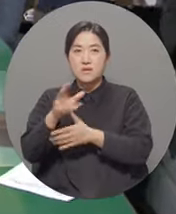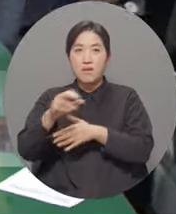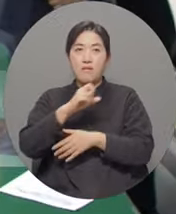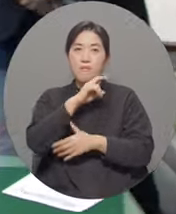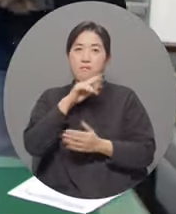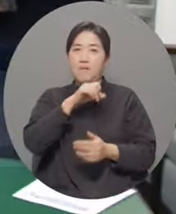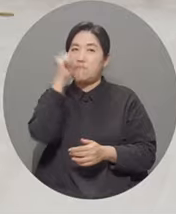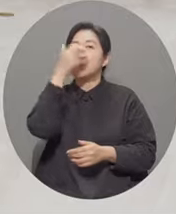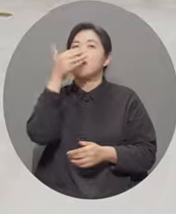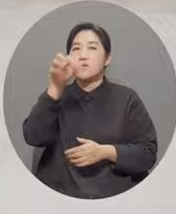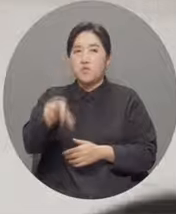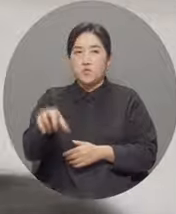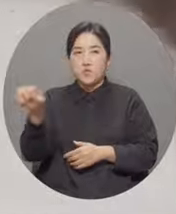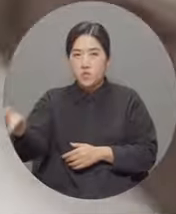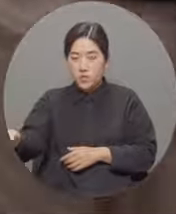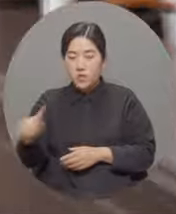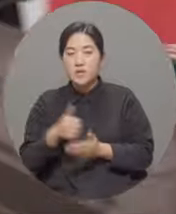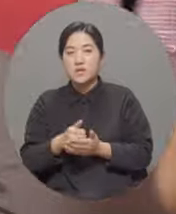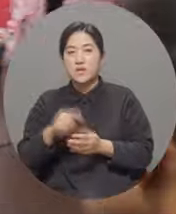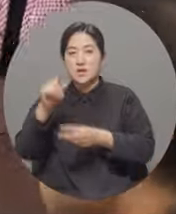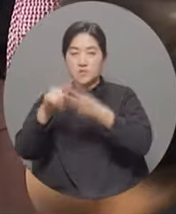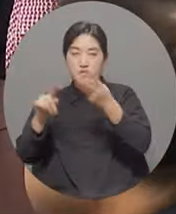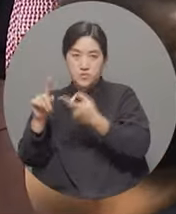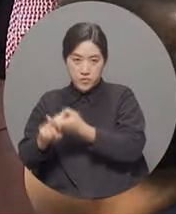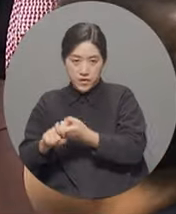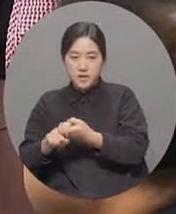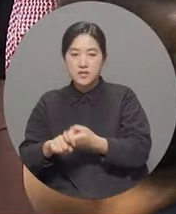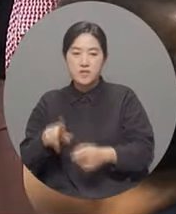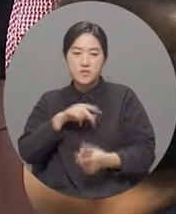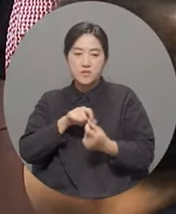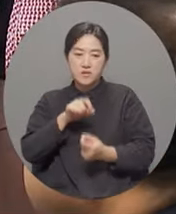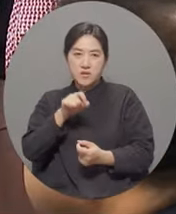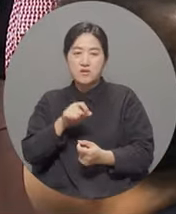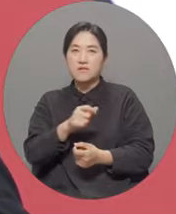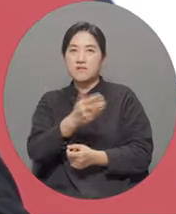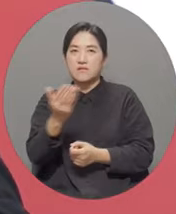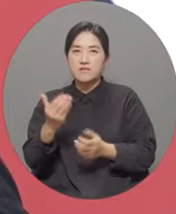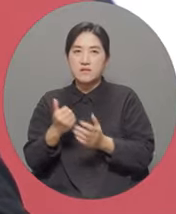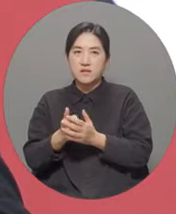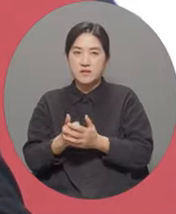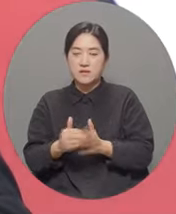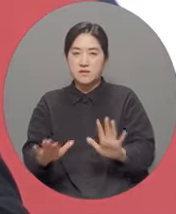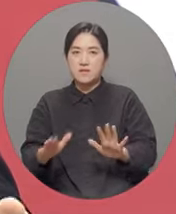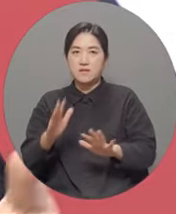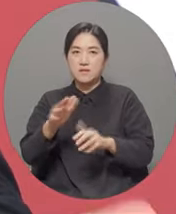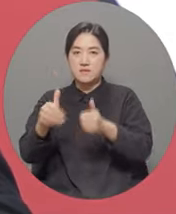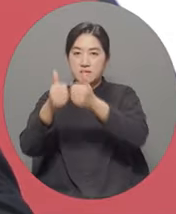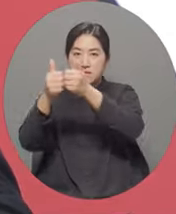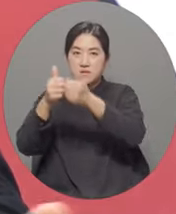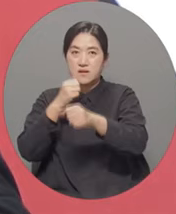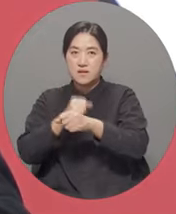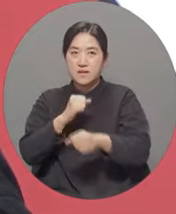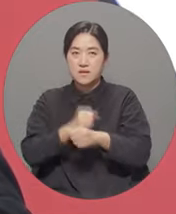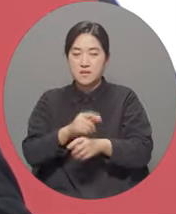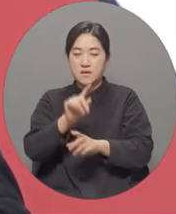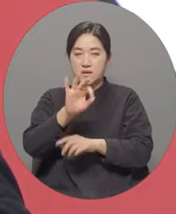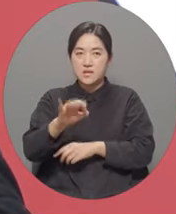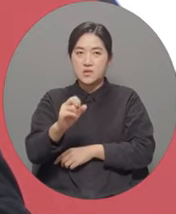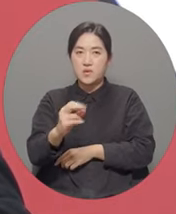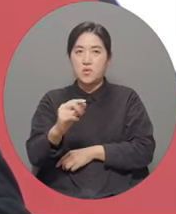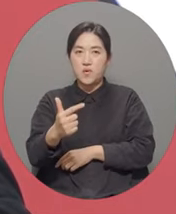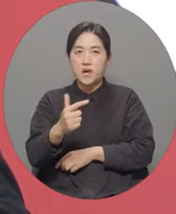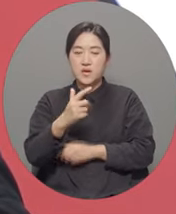지역들입니다 친개 핵심과 중진 의원들의 단 본선 진출도 인요한 혁신위원회가 요구했던